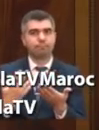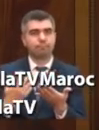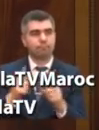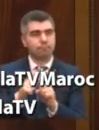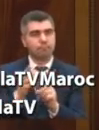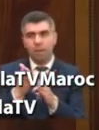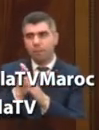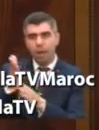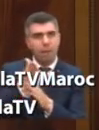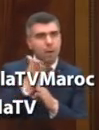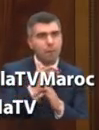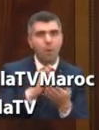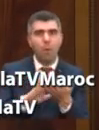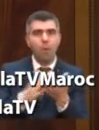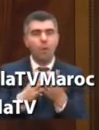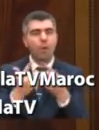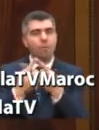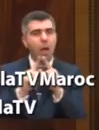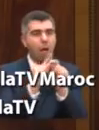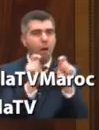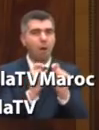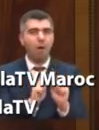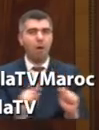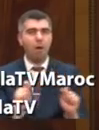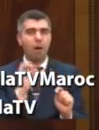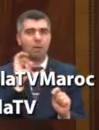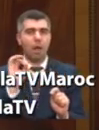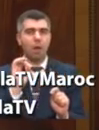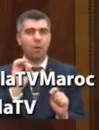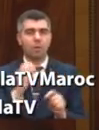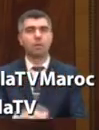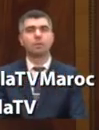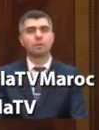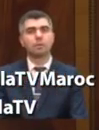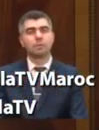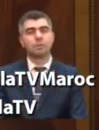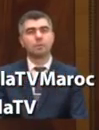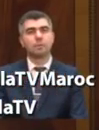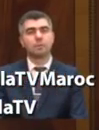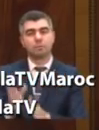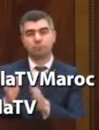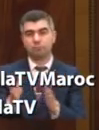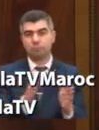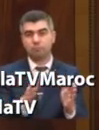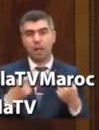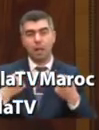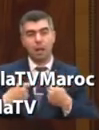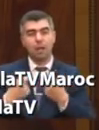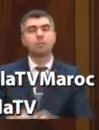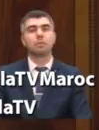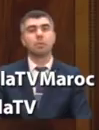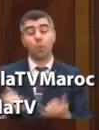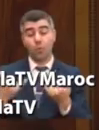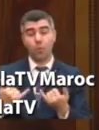وتلقي مختلف أوجه الرعاية والتعامل الإنساني. السيد الرئيس، من هذا